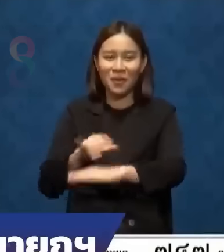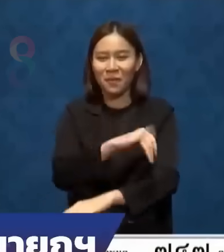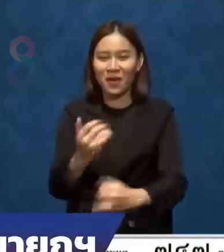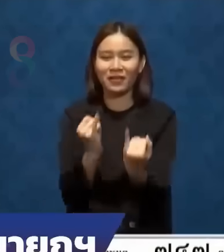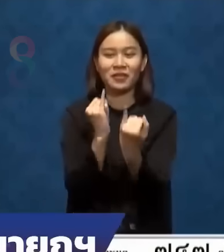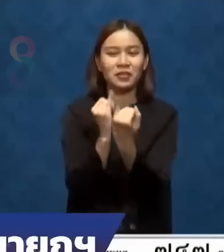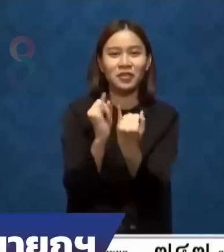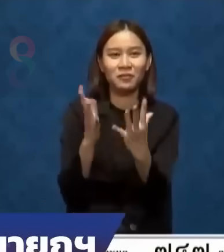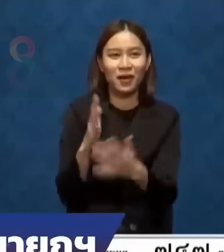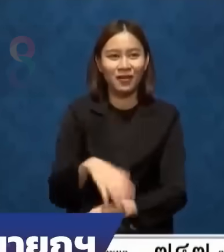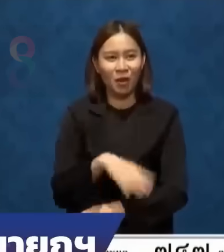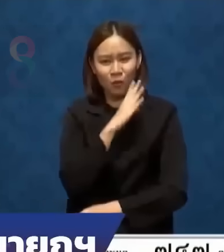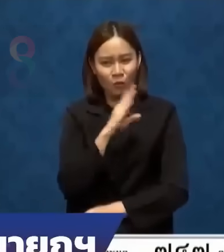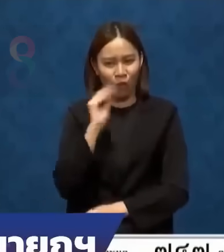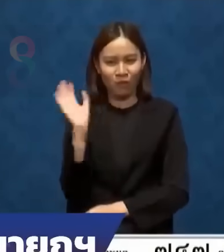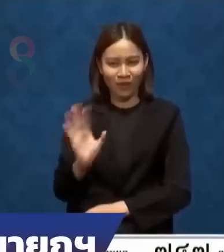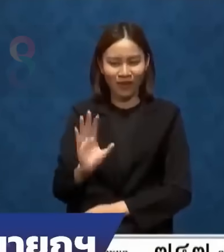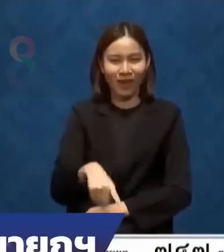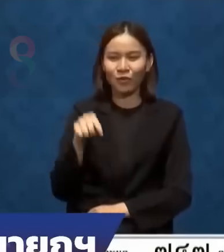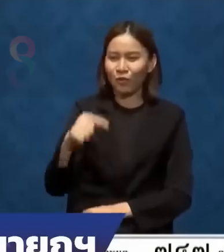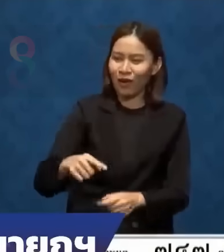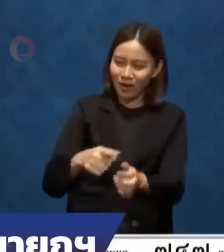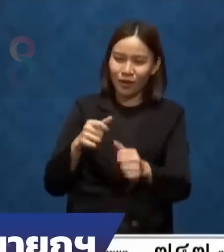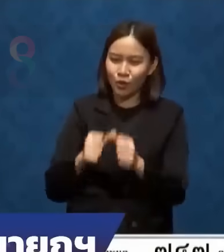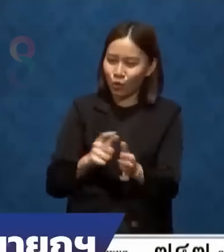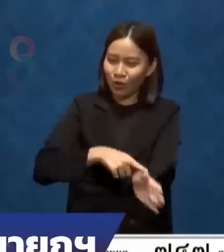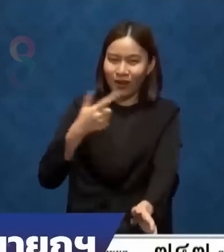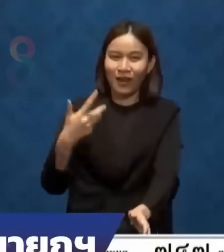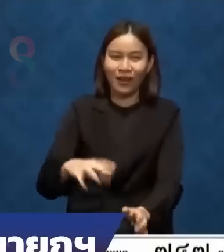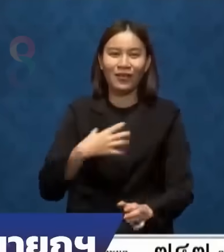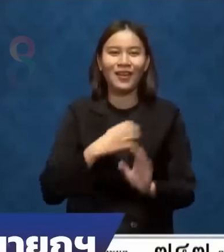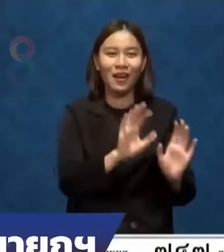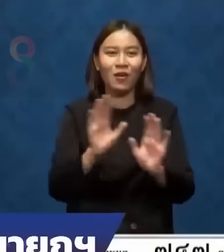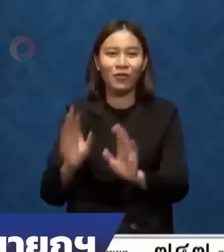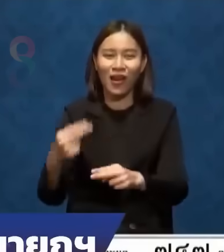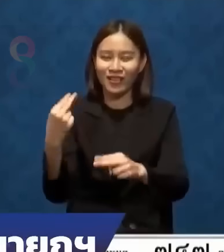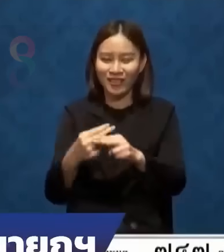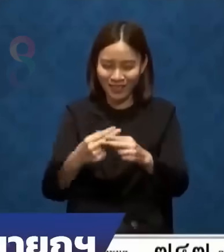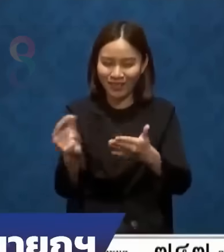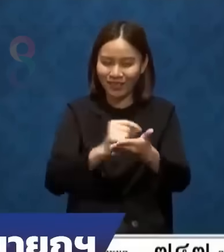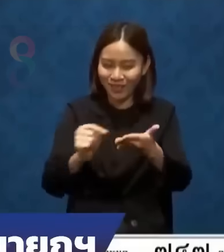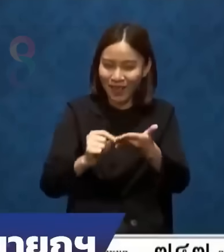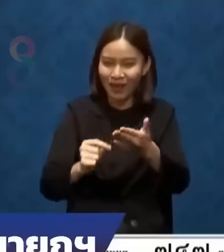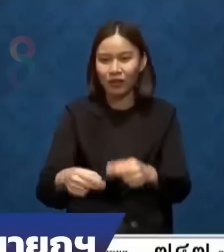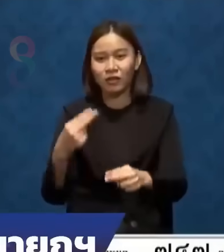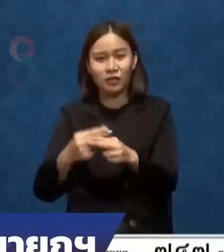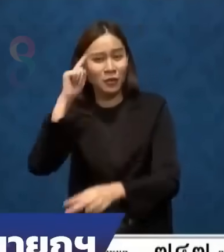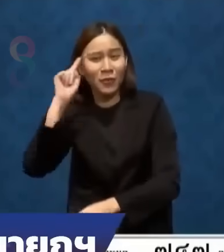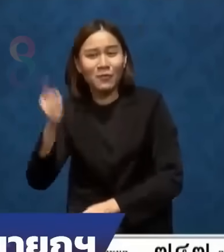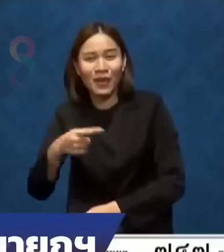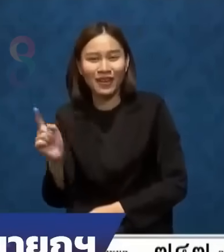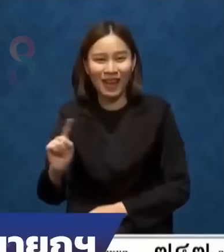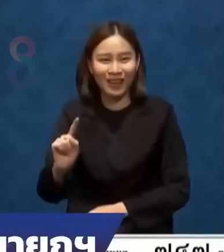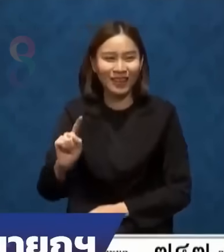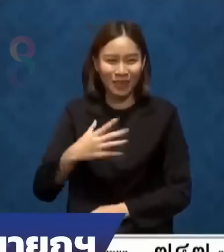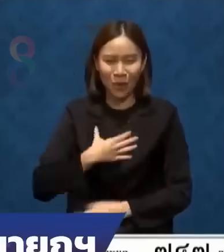ชินสถานที่โอ้แต่จะว่าไปก็ไม่ได้นะครับเพราะว่าท่านก็อยู่มานานแล้วนะครับก็ไงฝากลงชื่อกันนิดนึงนะฮะหรือเขียนชื่อกันไม่เป็นแล้วครับ